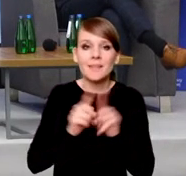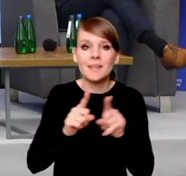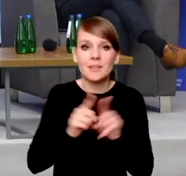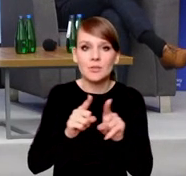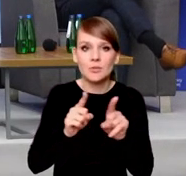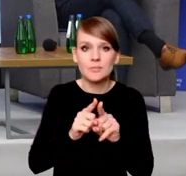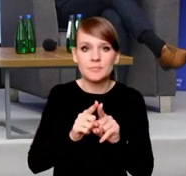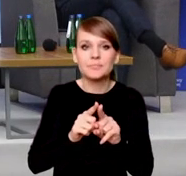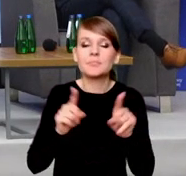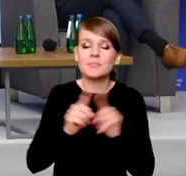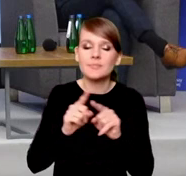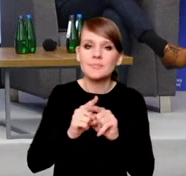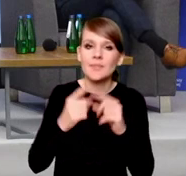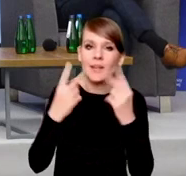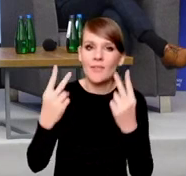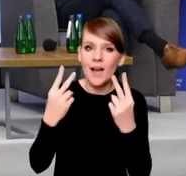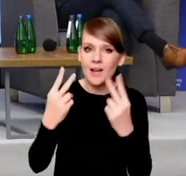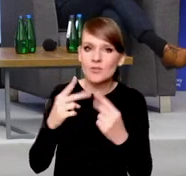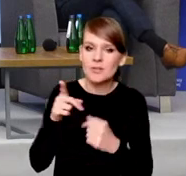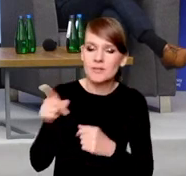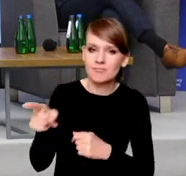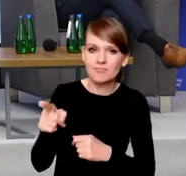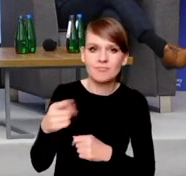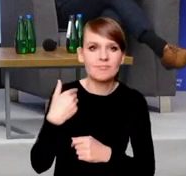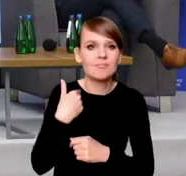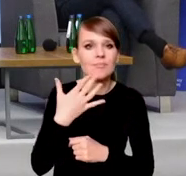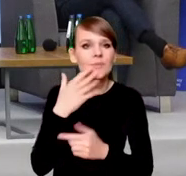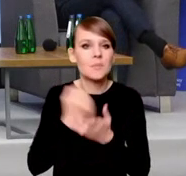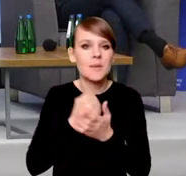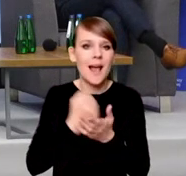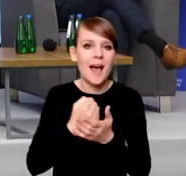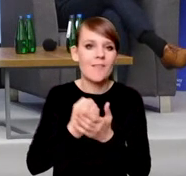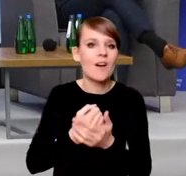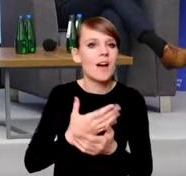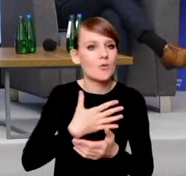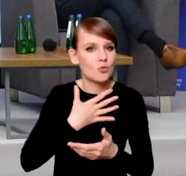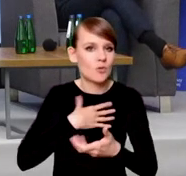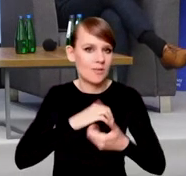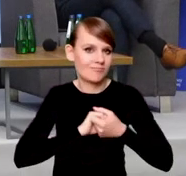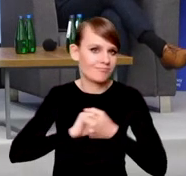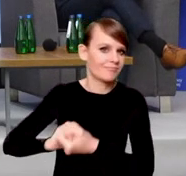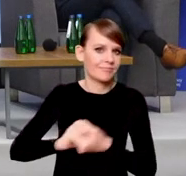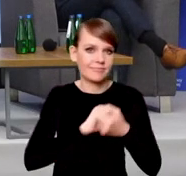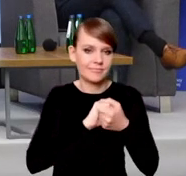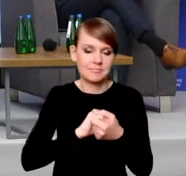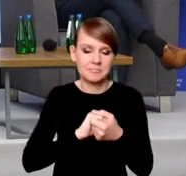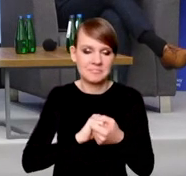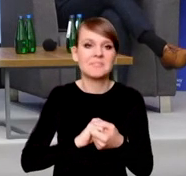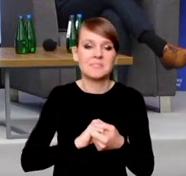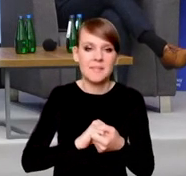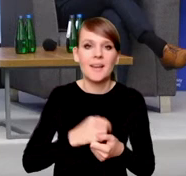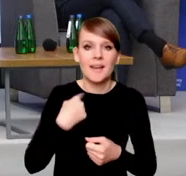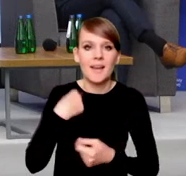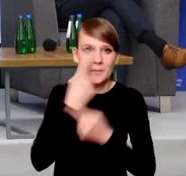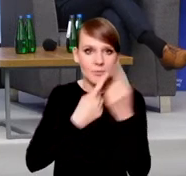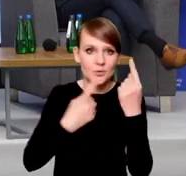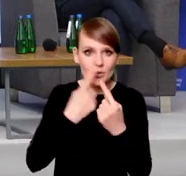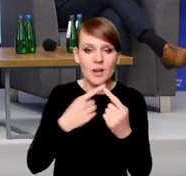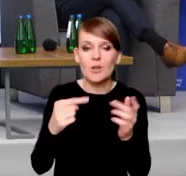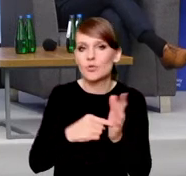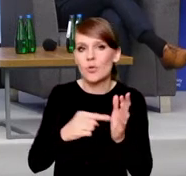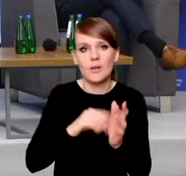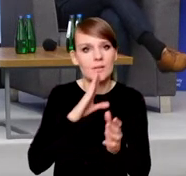Bardzo istotną wypowiedź i te wypowiedzi postrzegam dotyczące wspólnotowości. Wydaje mi się, że ta wspólnotowość to jest chyba